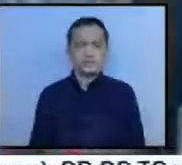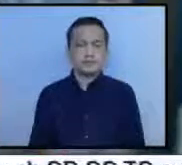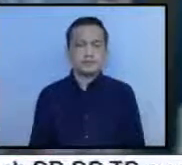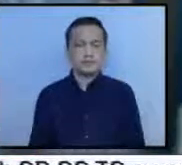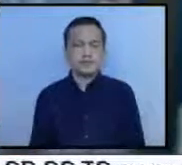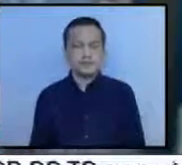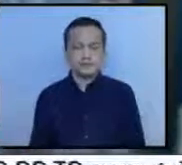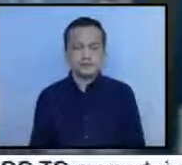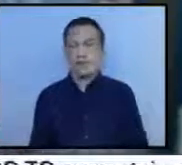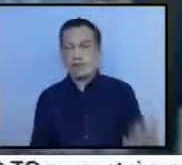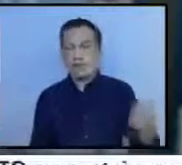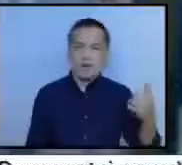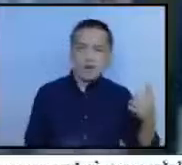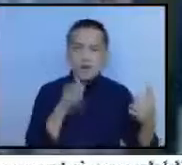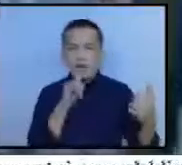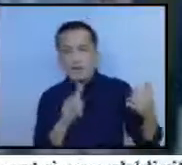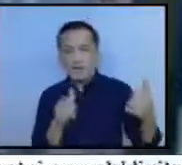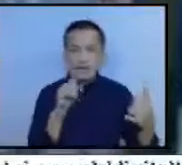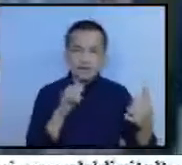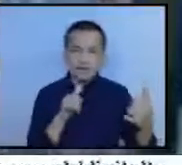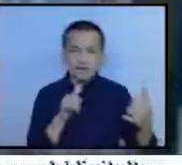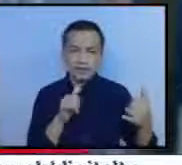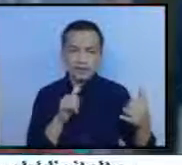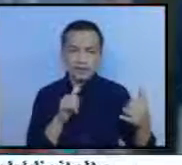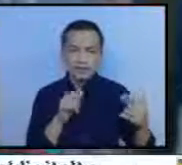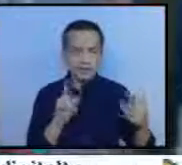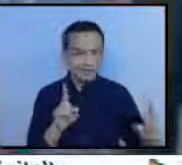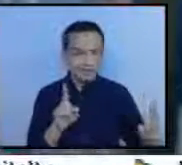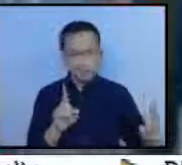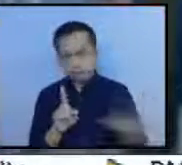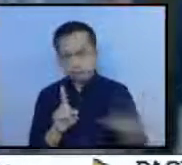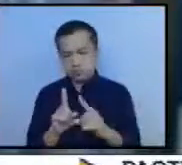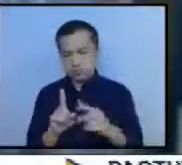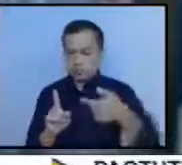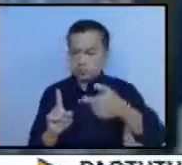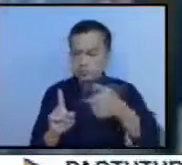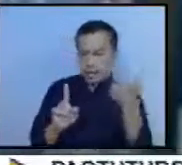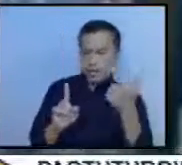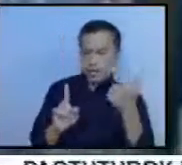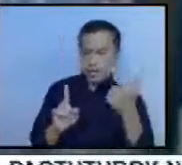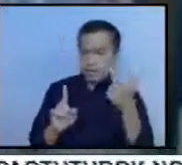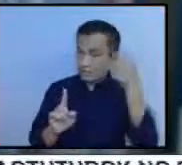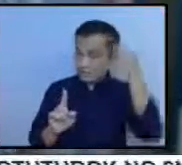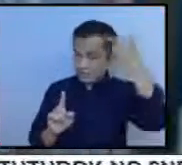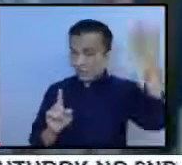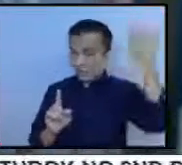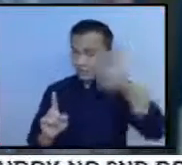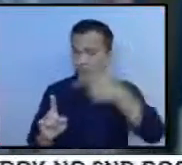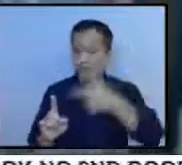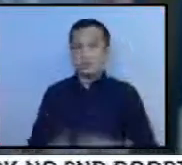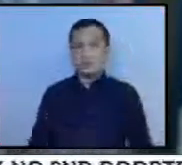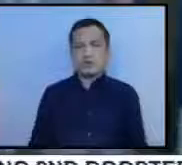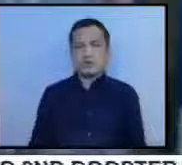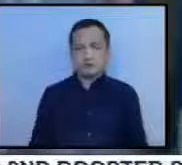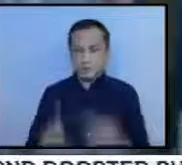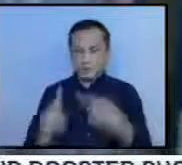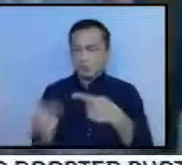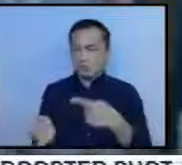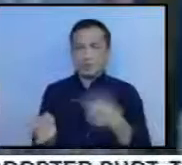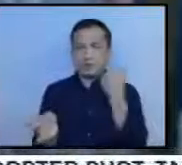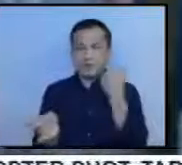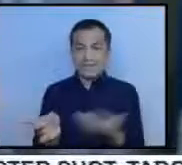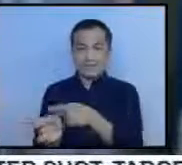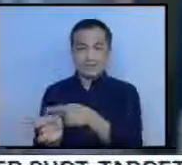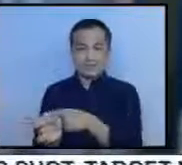yon, bigla na lang siyang lumapit, pinaputokan niya ng baril sa ulo, instant patay. Tapos yung may isa pa